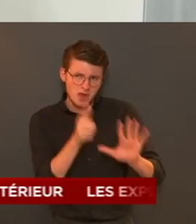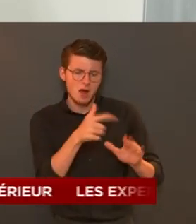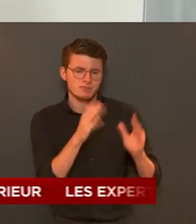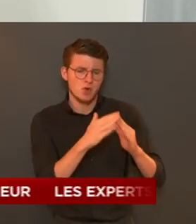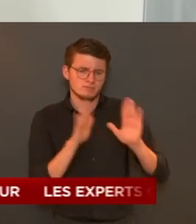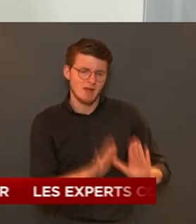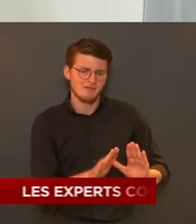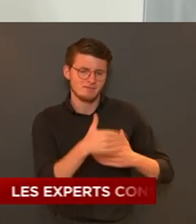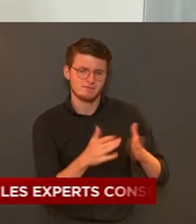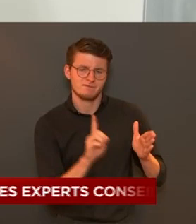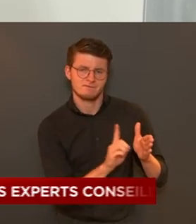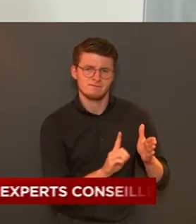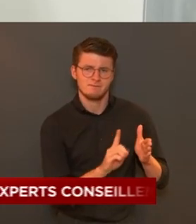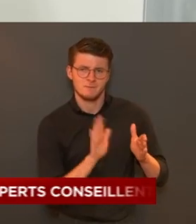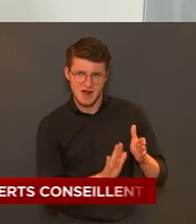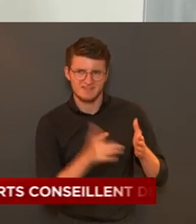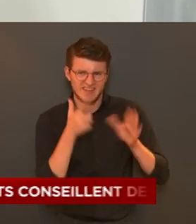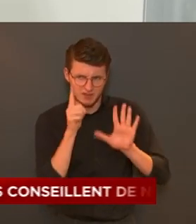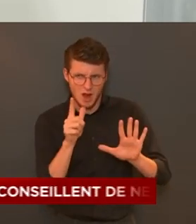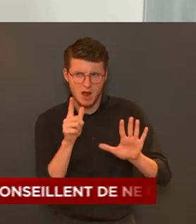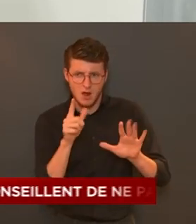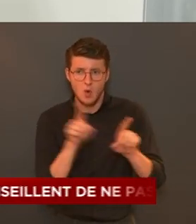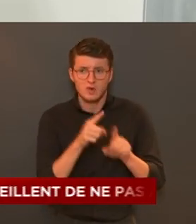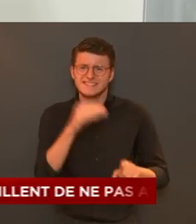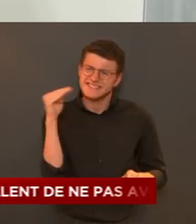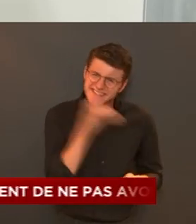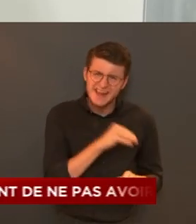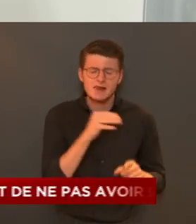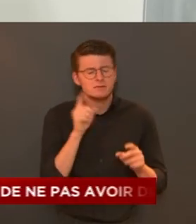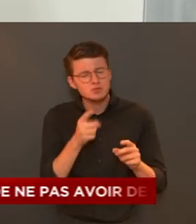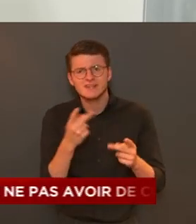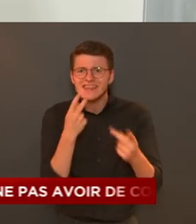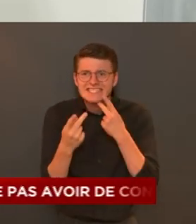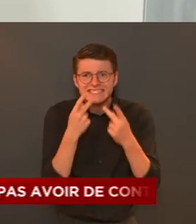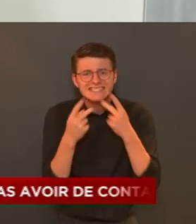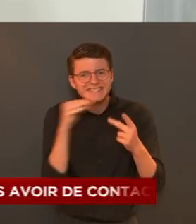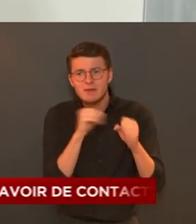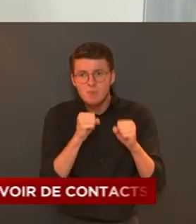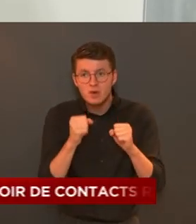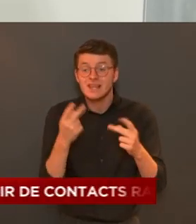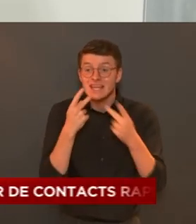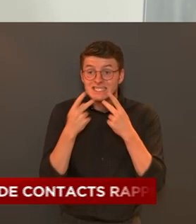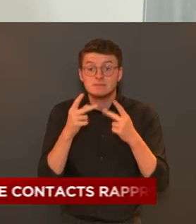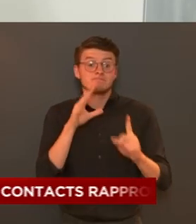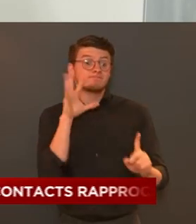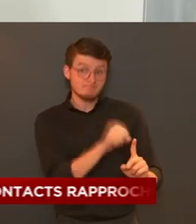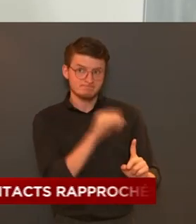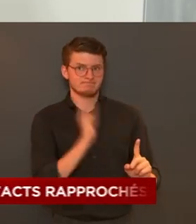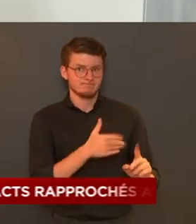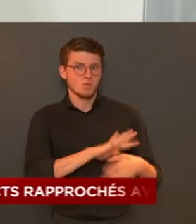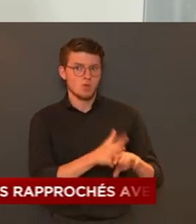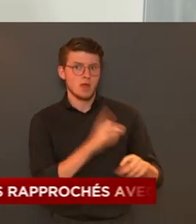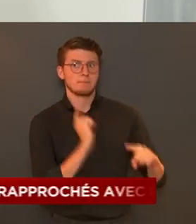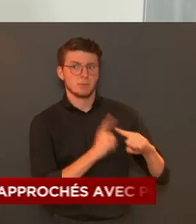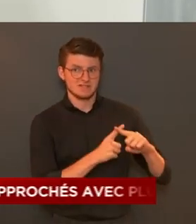isolement pendant 7 jours. Vous devez à ce moment-là vous faire tester le plus vite possible. Si le test est